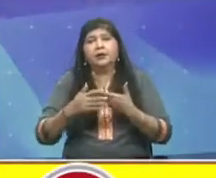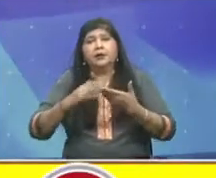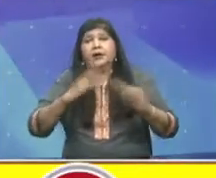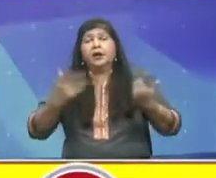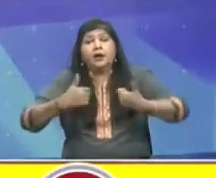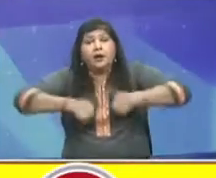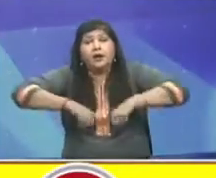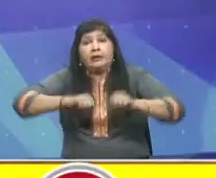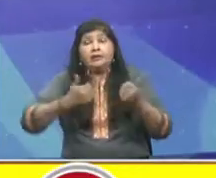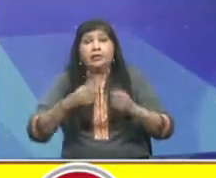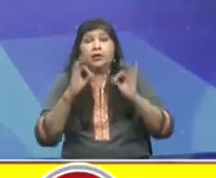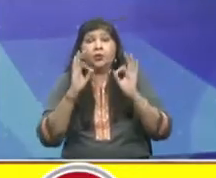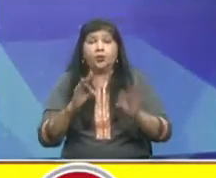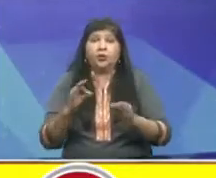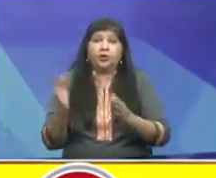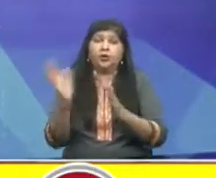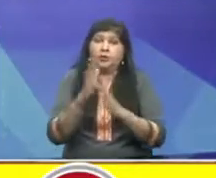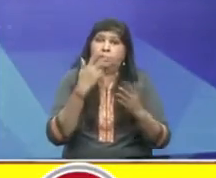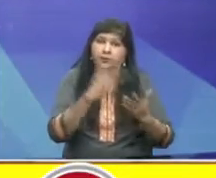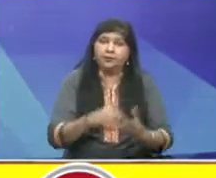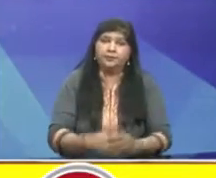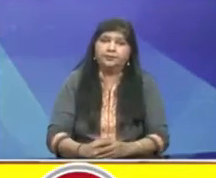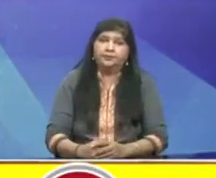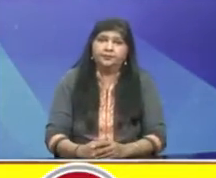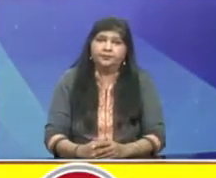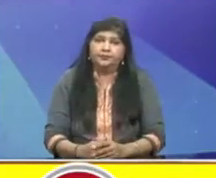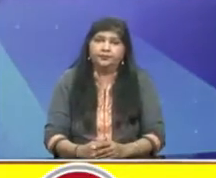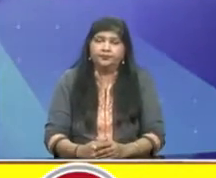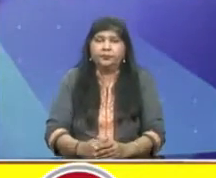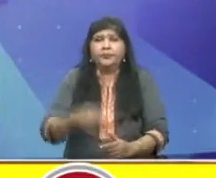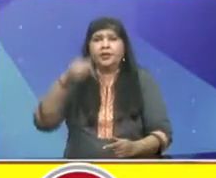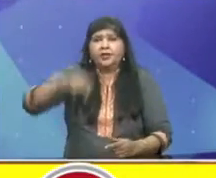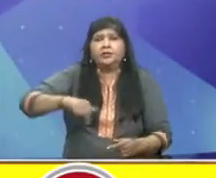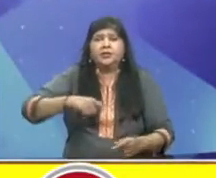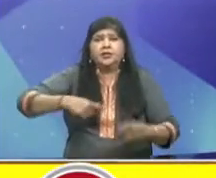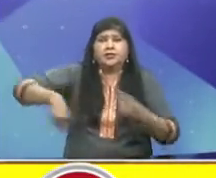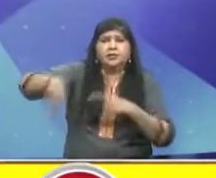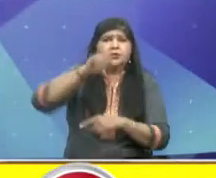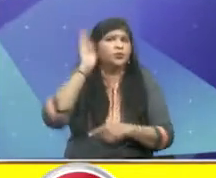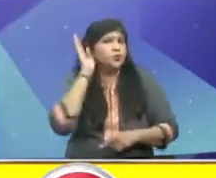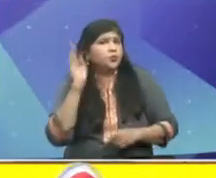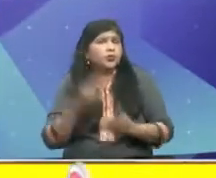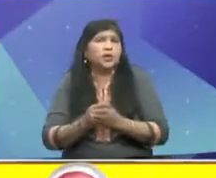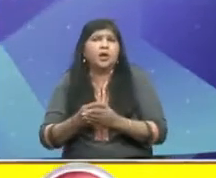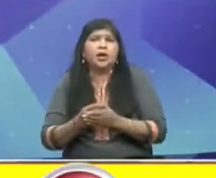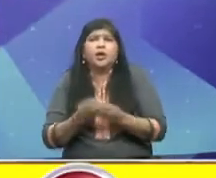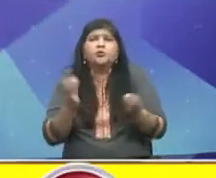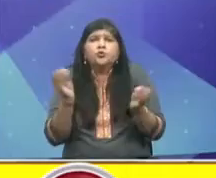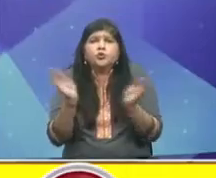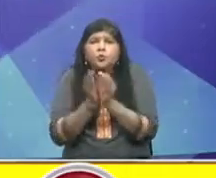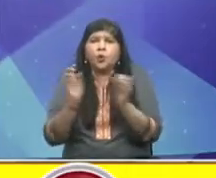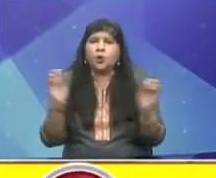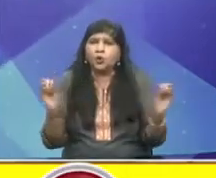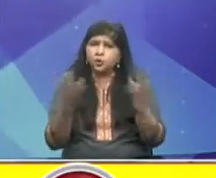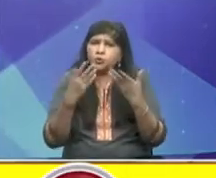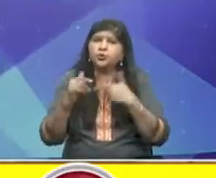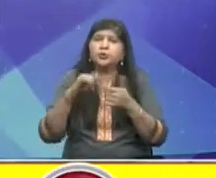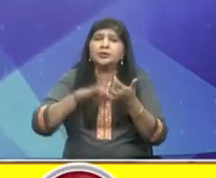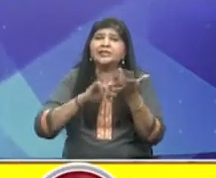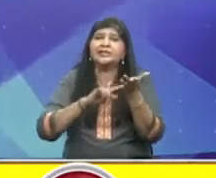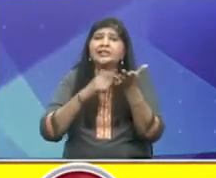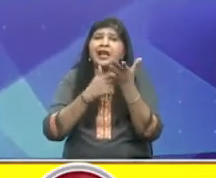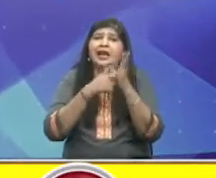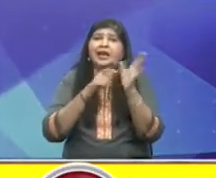अभूतपूर्व परिणाम मिलते हैं, चमत्कार हो जाते हैं। आजकल हम चारों तरफ सुनते हैं स्टार्टअप स्टार्टअप स्टार्टअप। सही बात